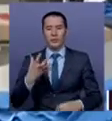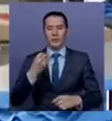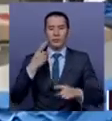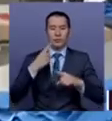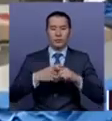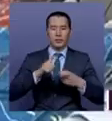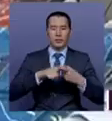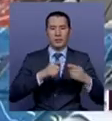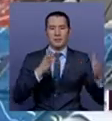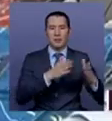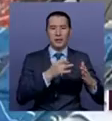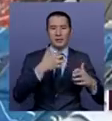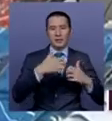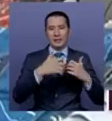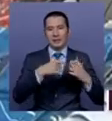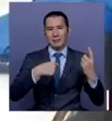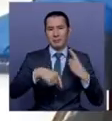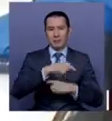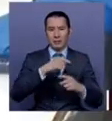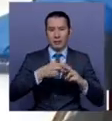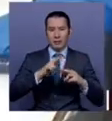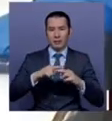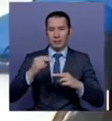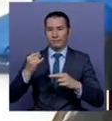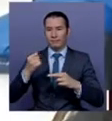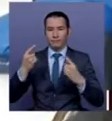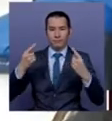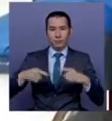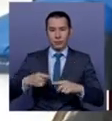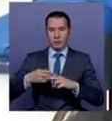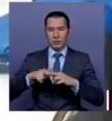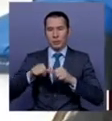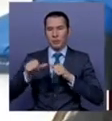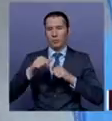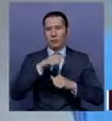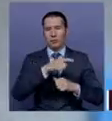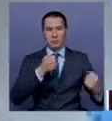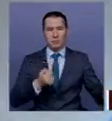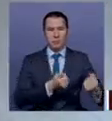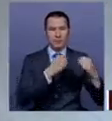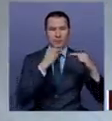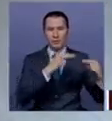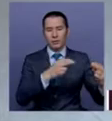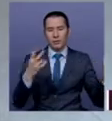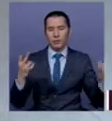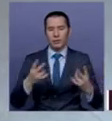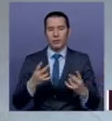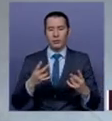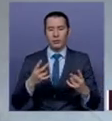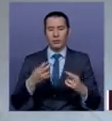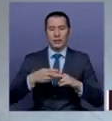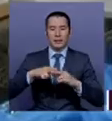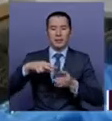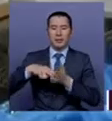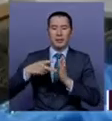микро және шағын кәсіпкерлікте дағдарыс кезеңінде жеке назар аударуды талап ететінін жеткізді. Осыған байланысты бизнестің жол